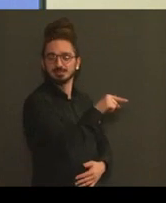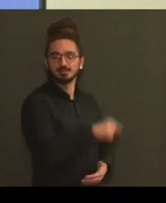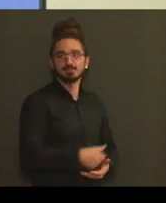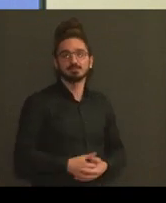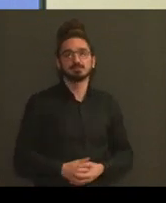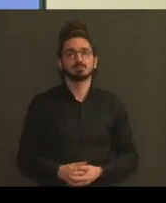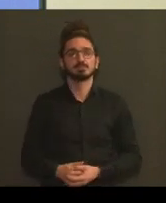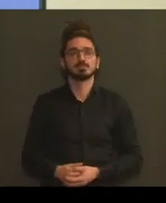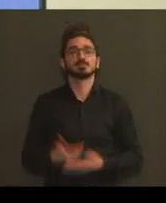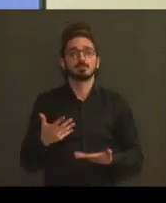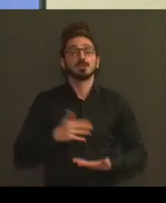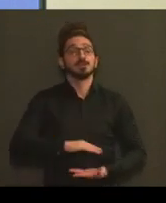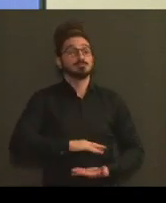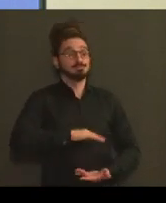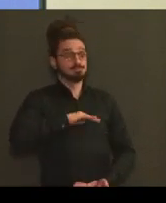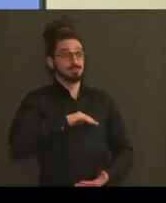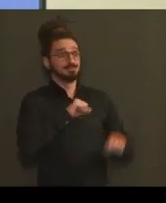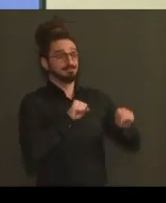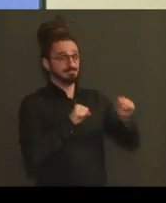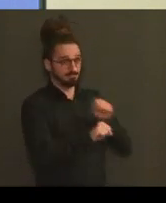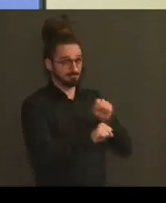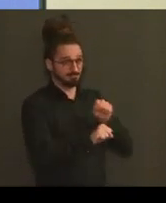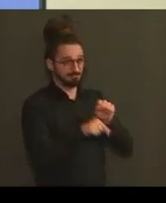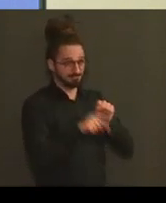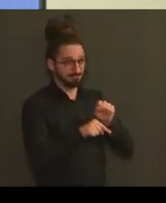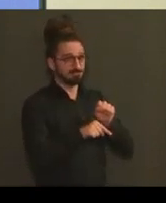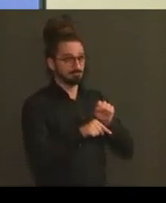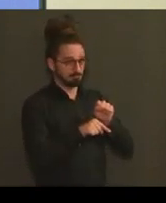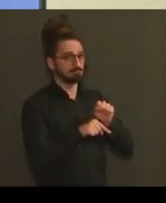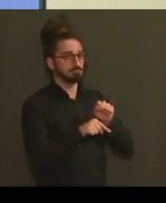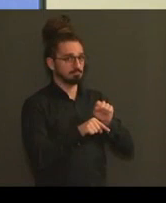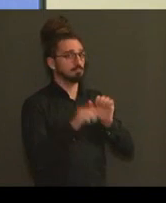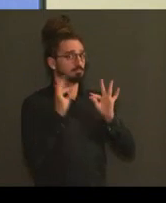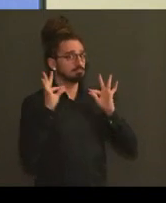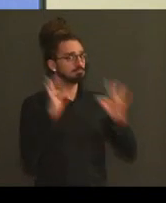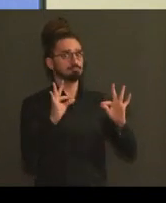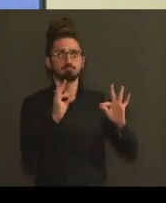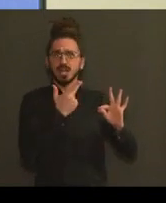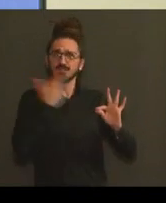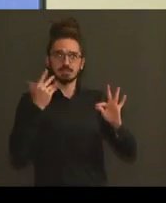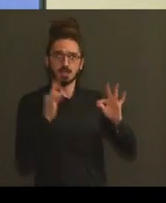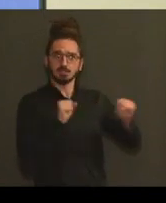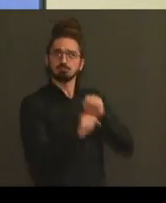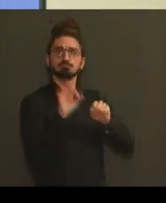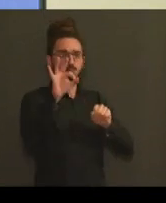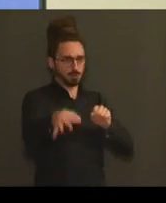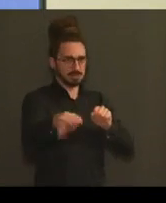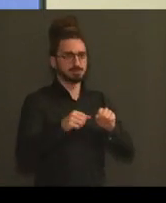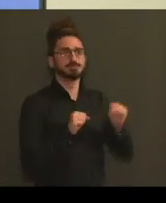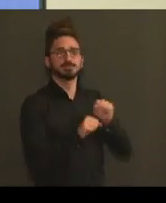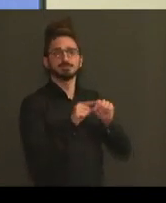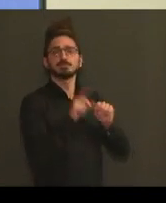égal ou même supérieur au taux d'anticorps produit par 2 vaccins chez quelqu'un qui n'aurait pas fait l'infection au